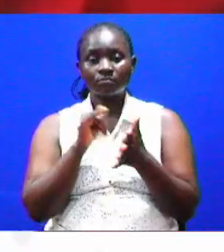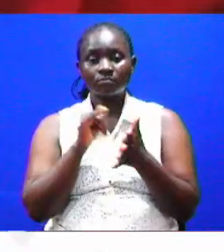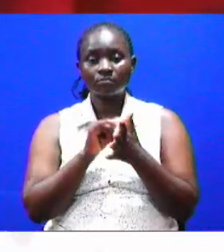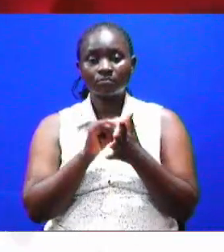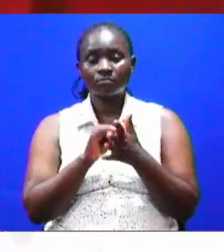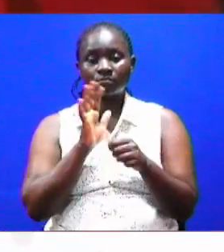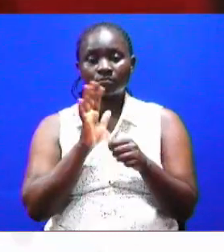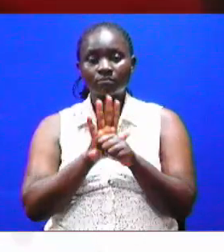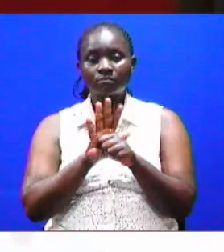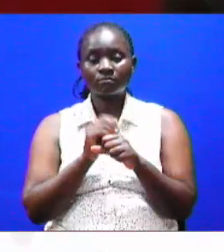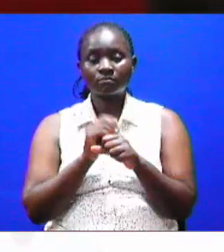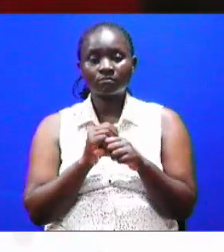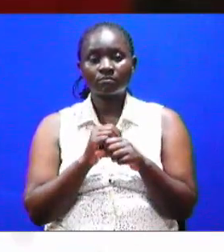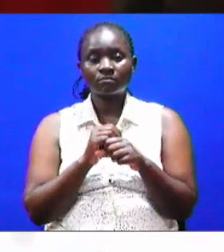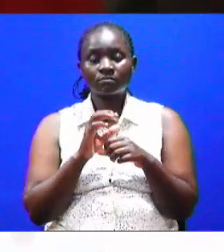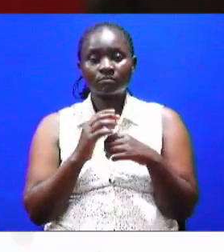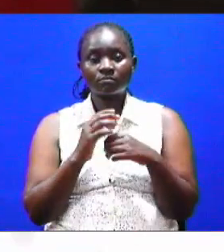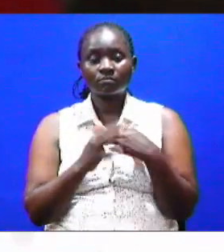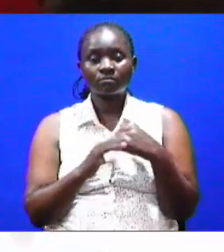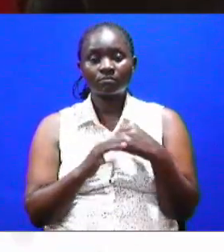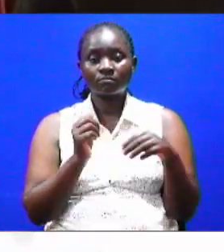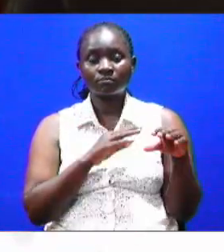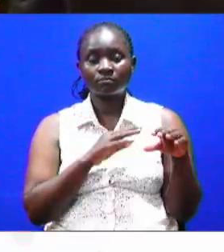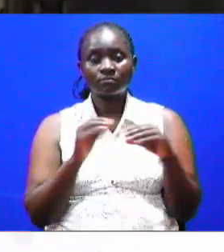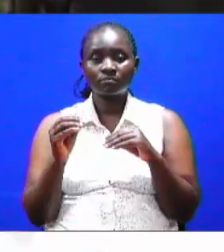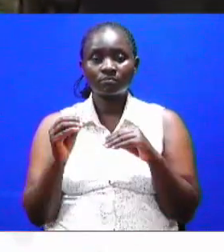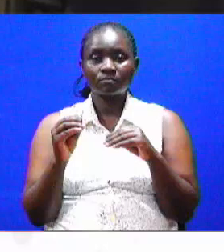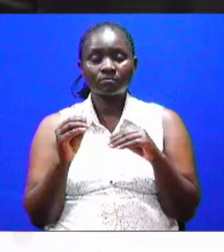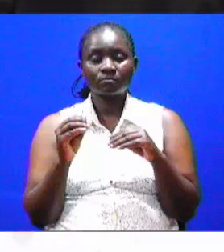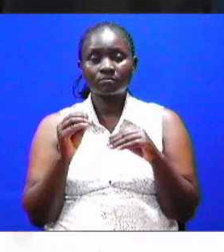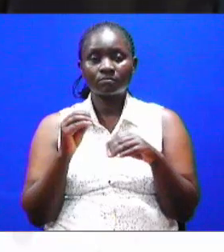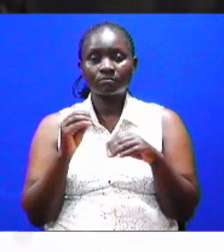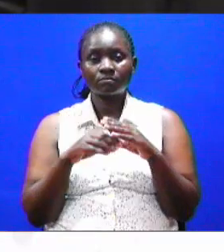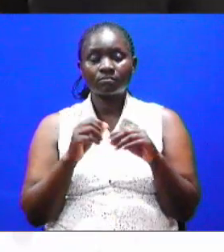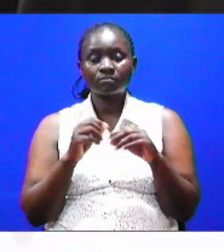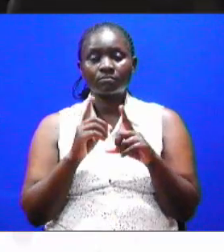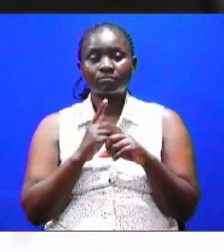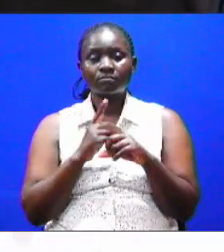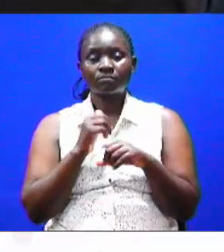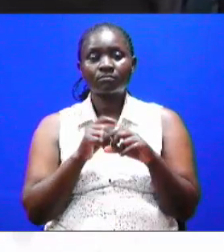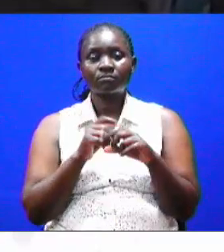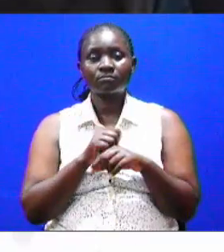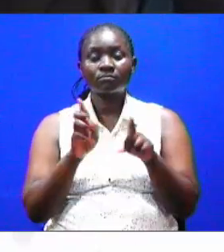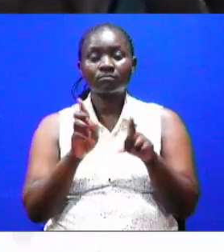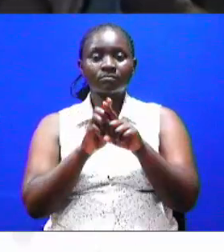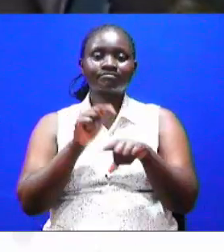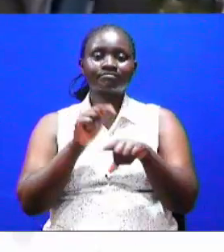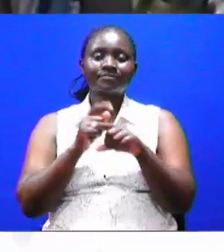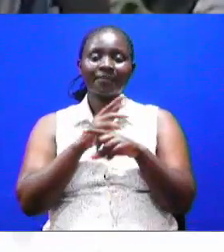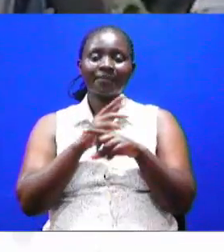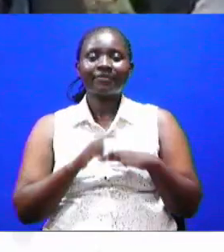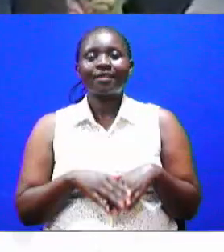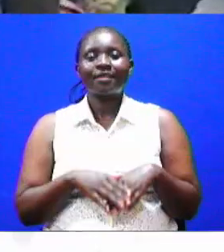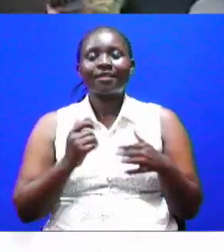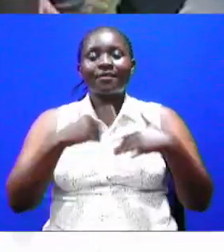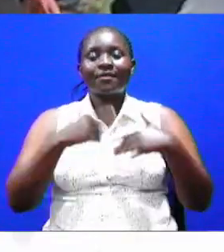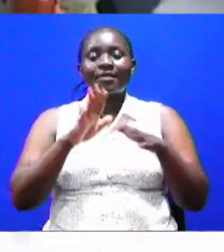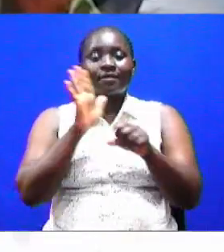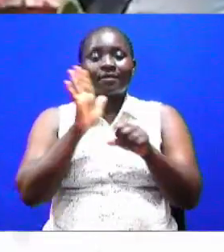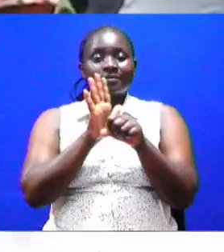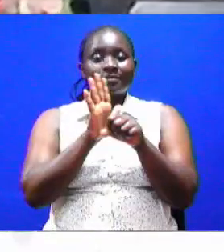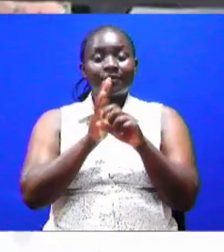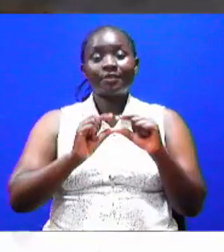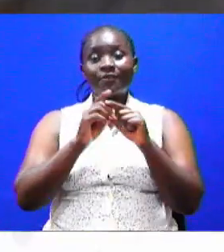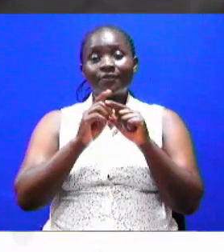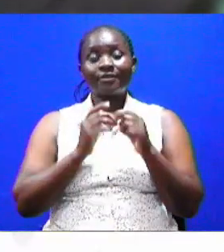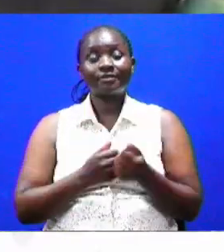batari kwenyara konyoroba kore rinonye na se chinyage tari niko chinga kiche bantu baboriwe kugendera wesokya eliyo konyora obukonyo